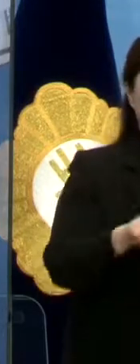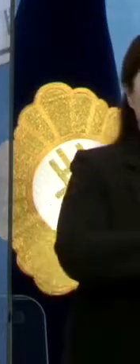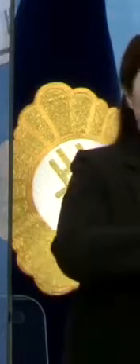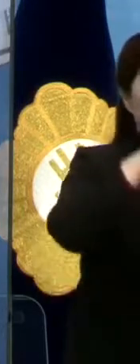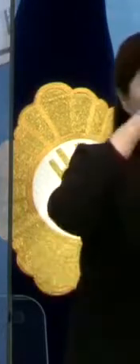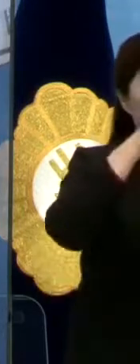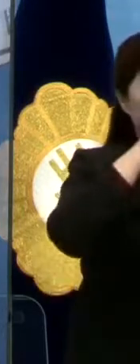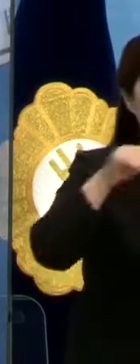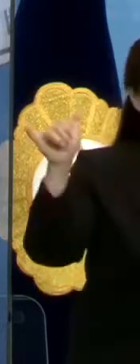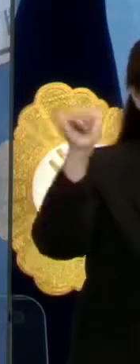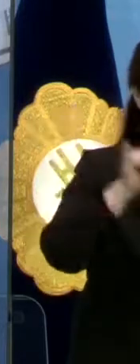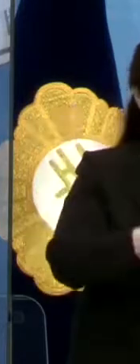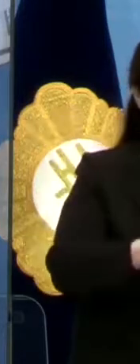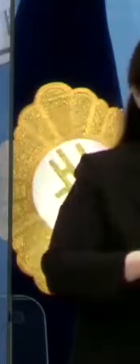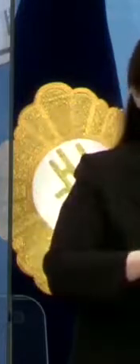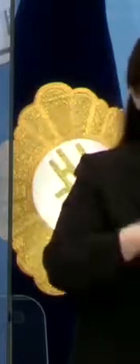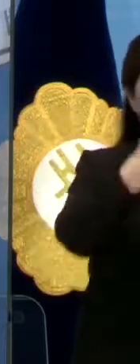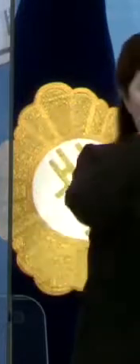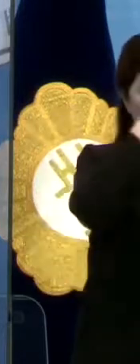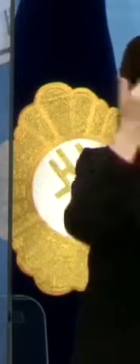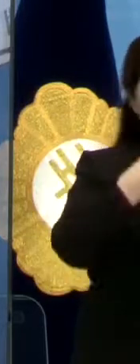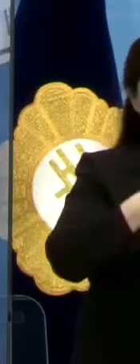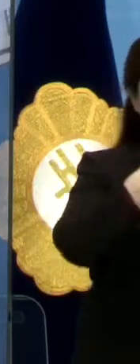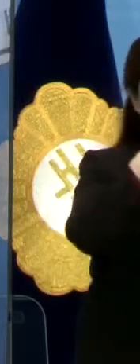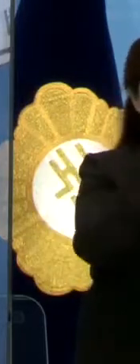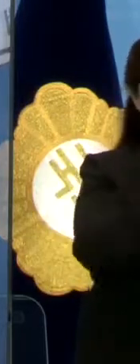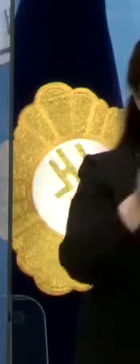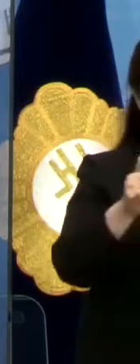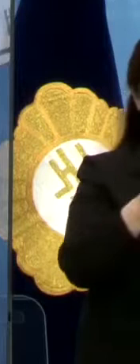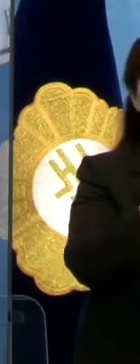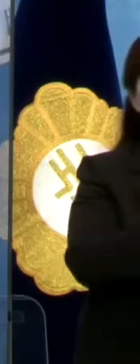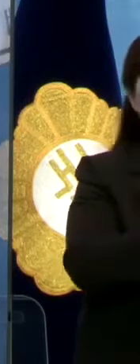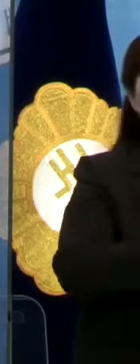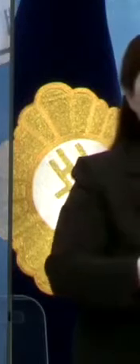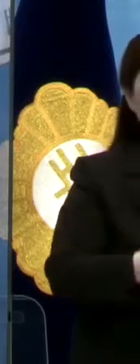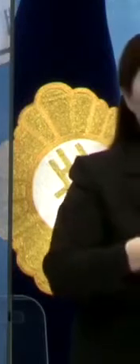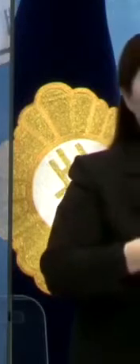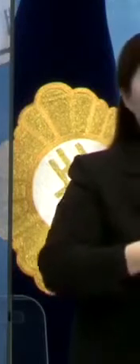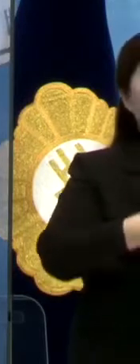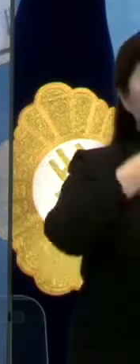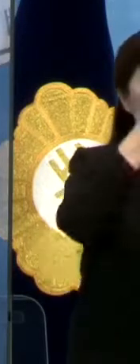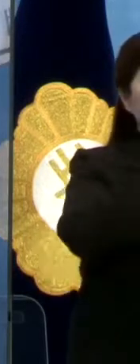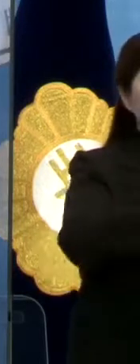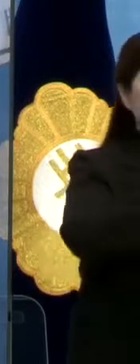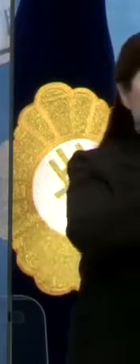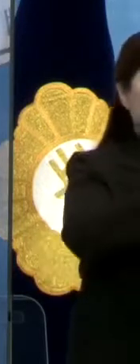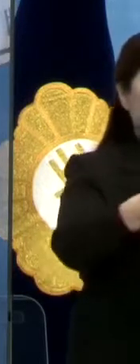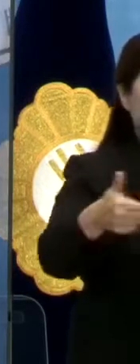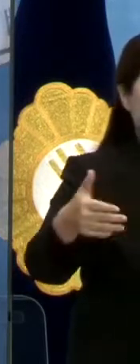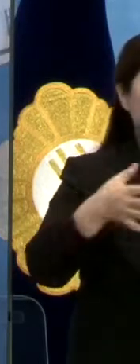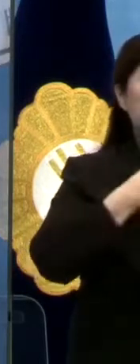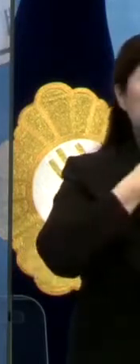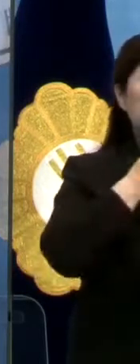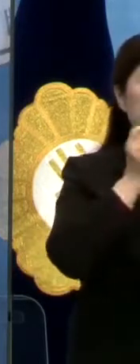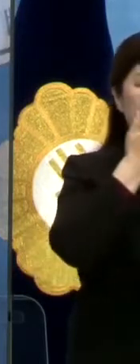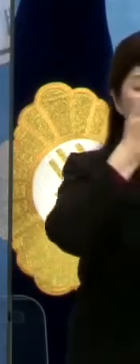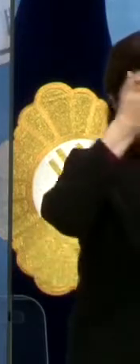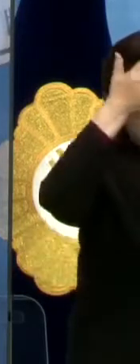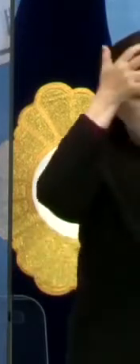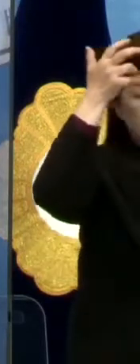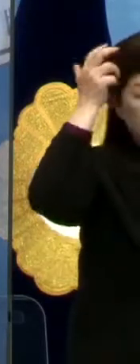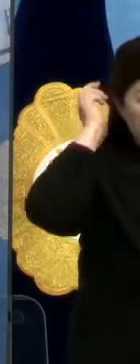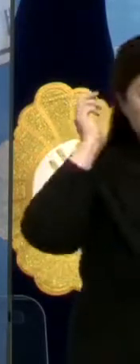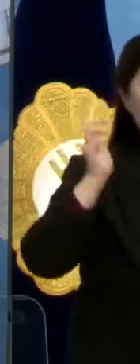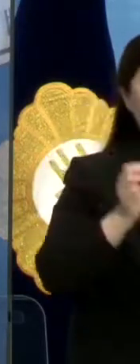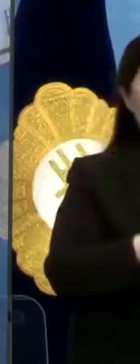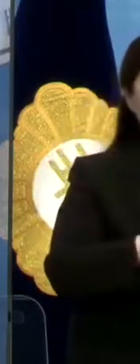서양에서 왔던 두 젊은 간호사 그래서 백발의 노인이 되어 스스로 이 나라에